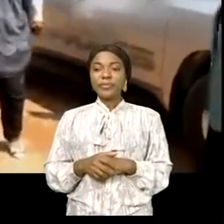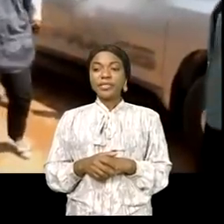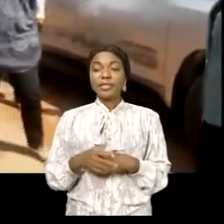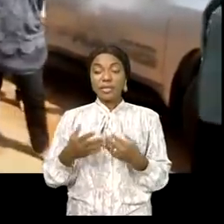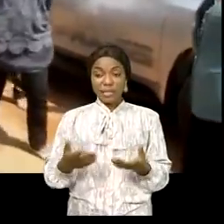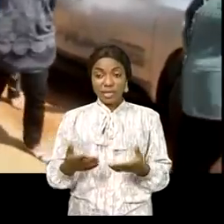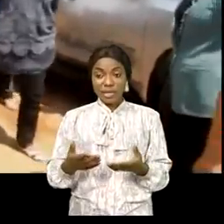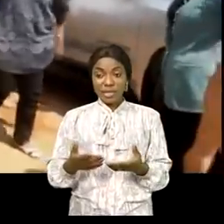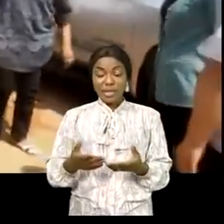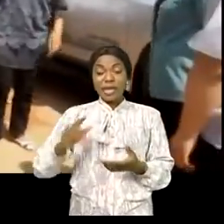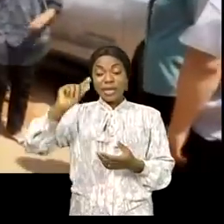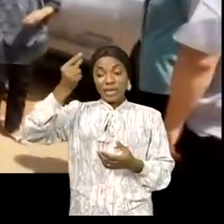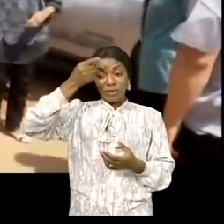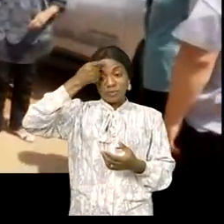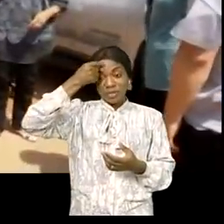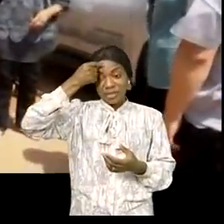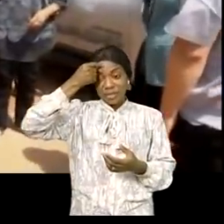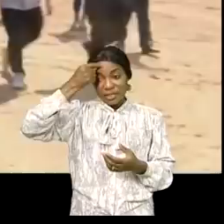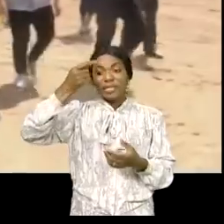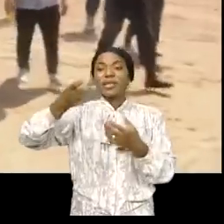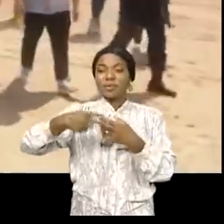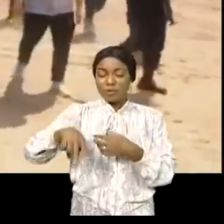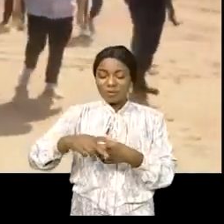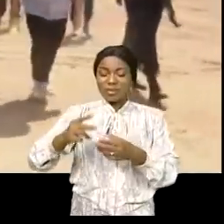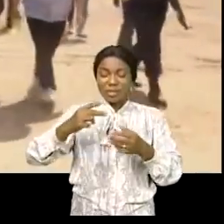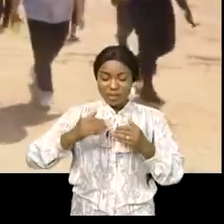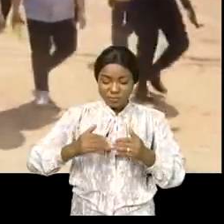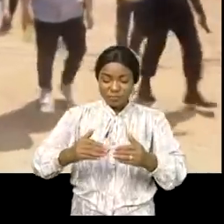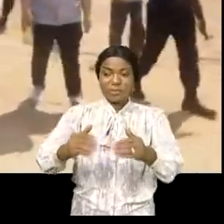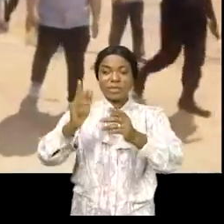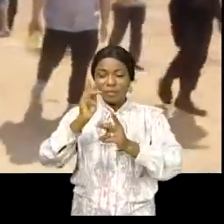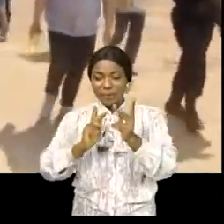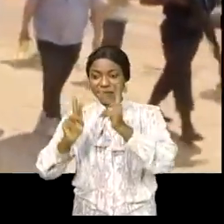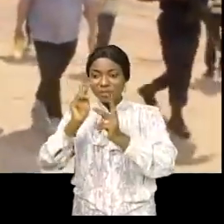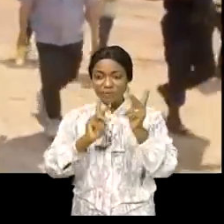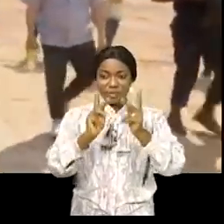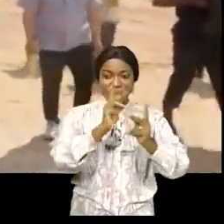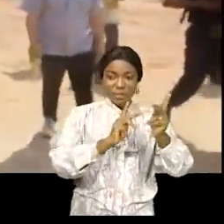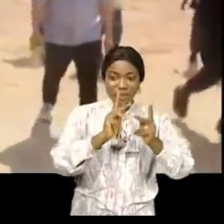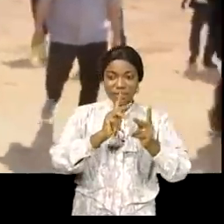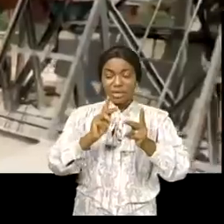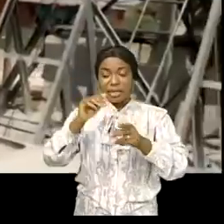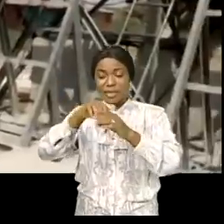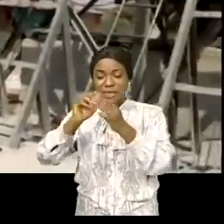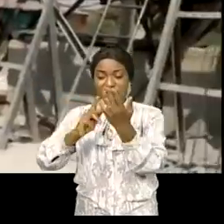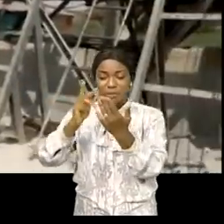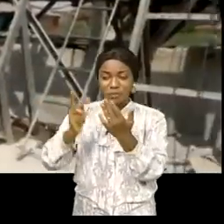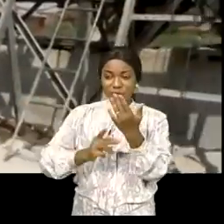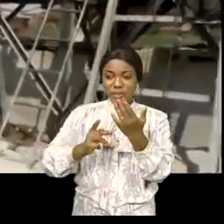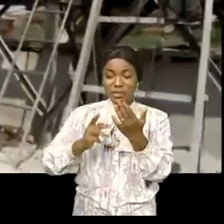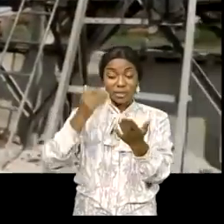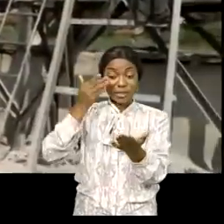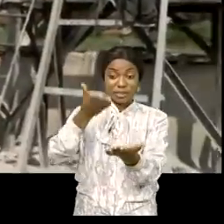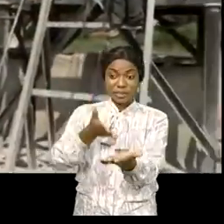de province intérimaire du Kasaï oriental a commencé cette visite d'inspection par la base vie du projet Chilejulu en passant par